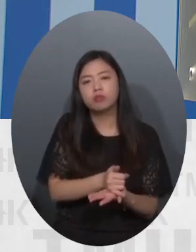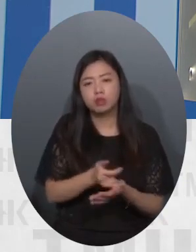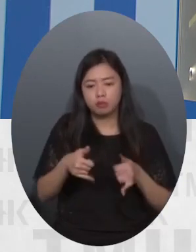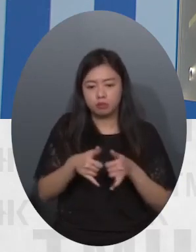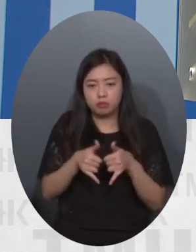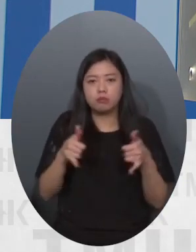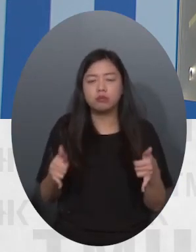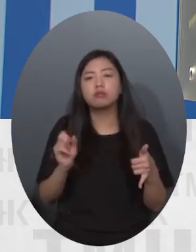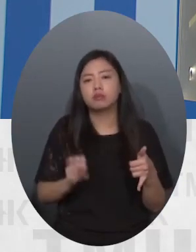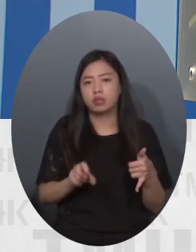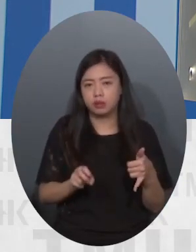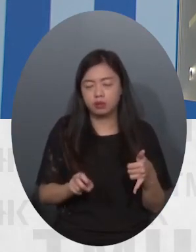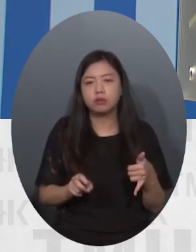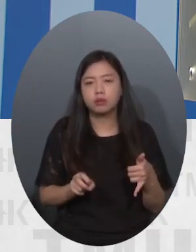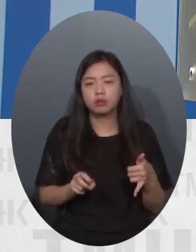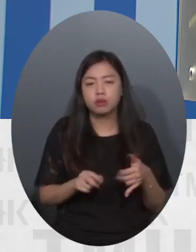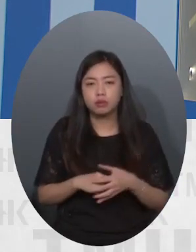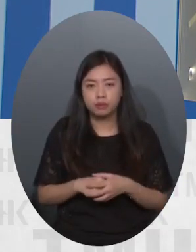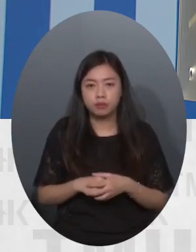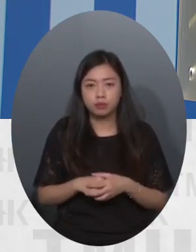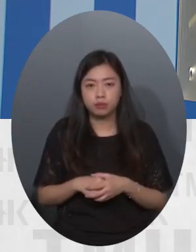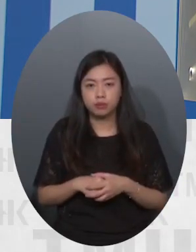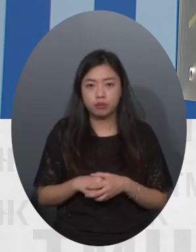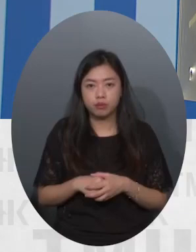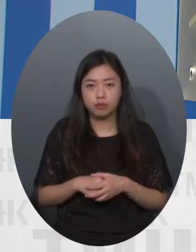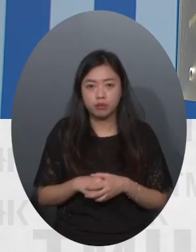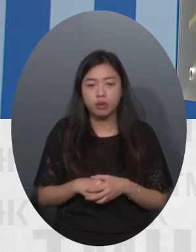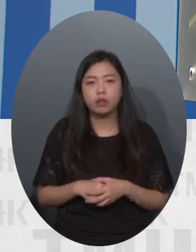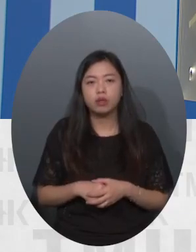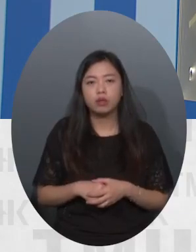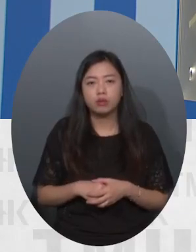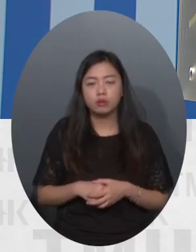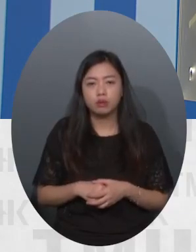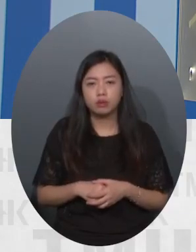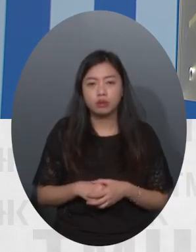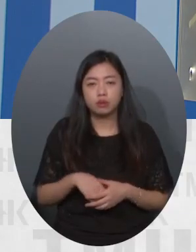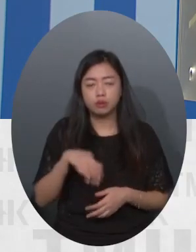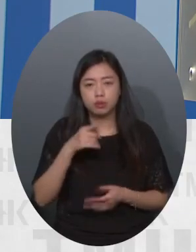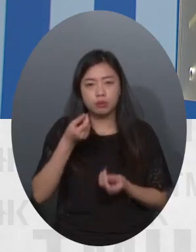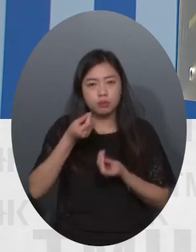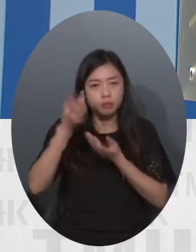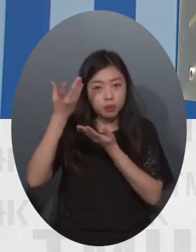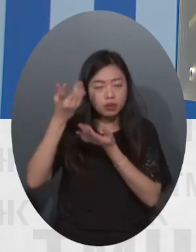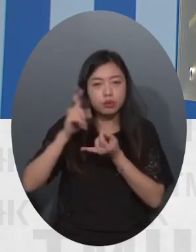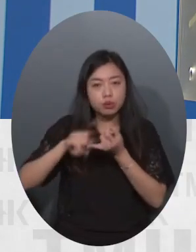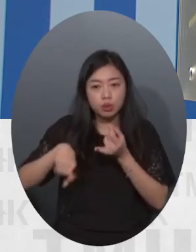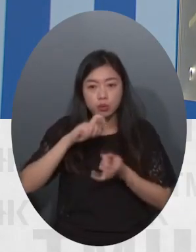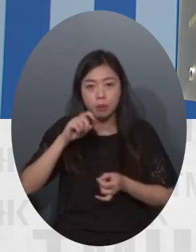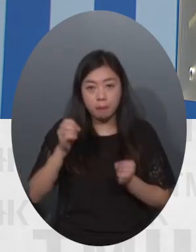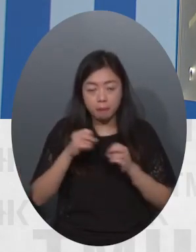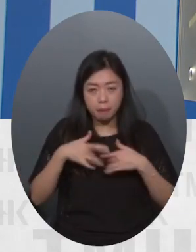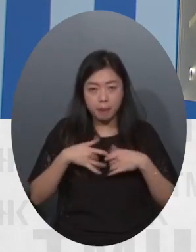距離。在有需要的時候，亦都方便我們可以追蹤到接觸者。第